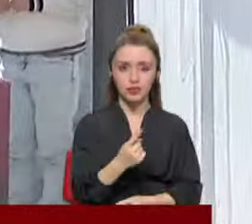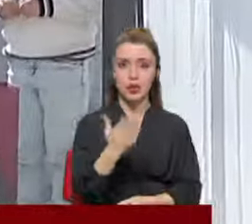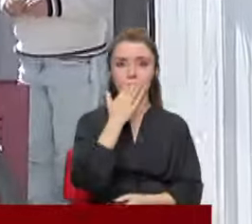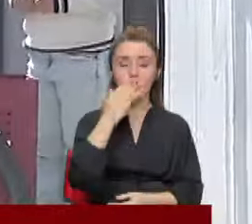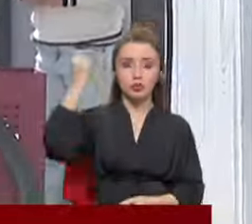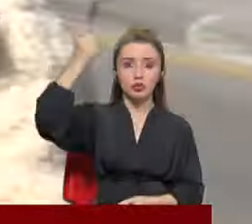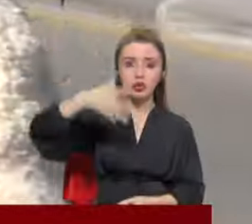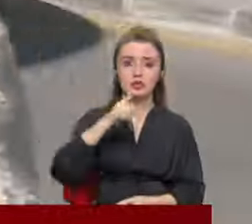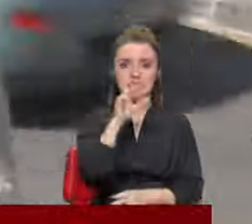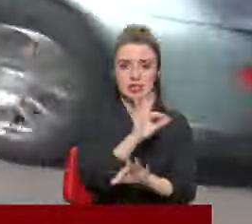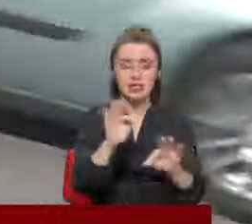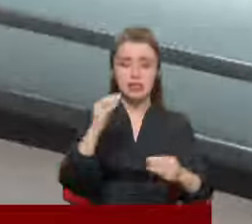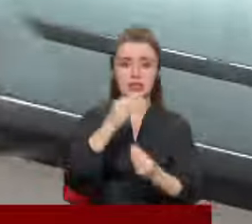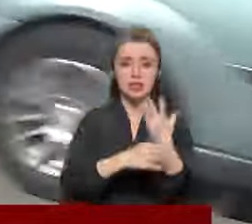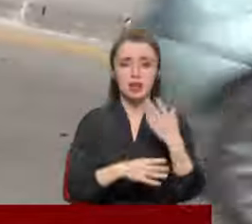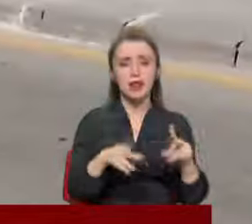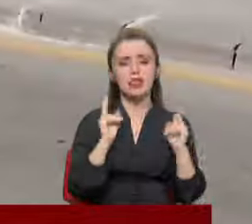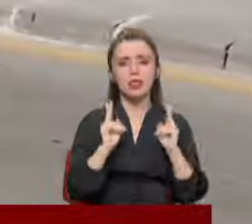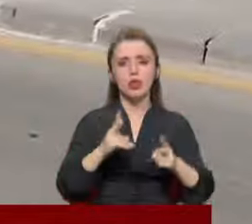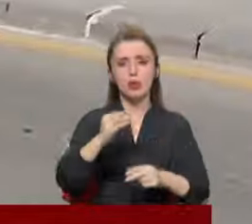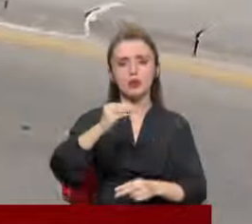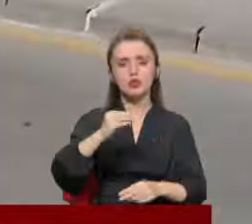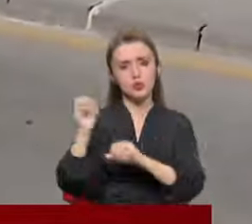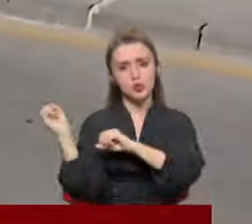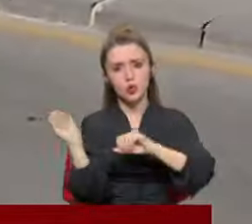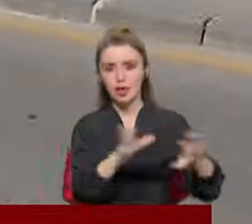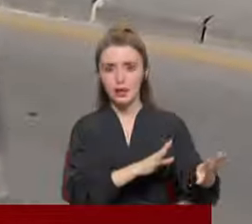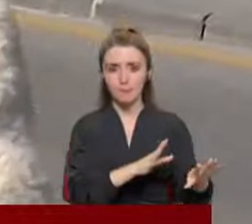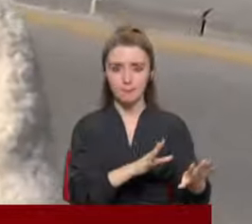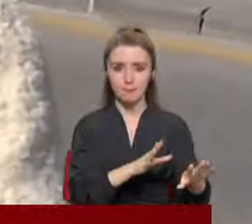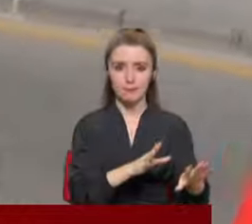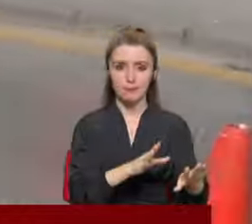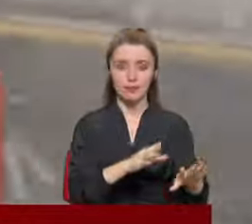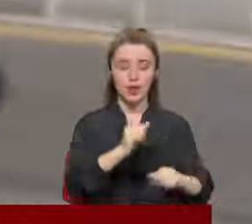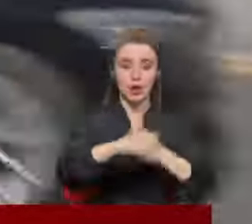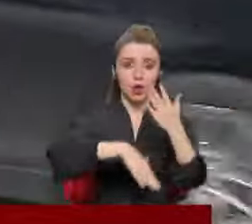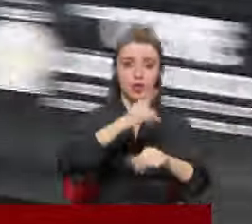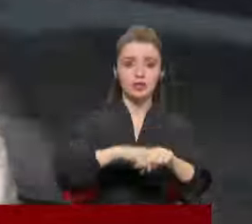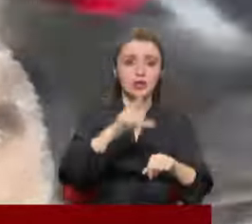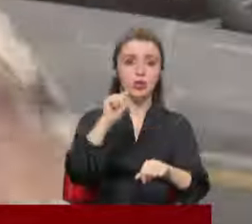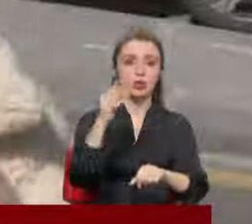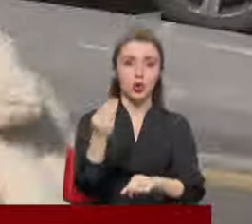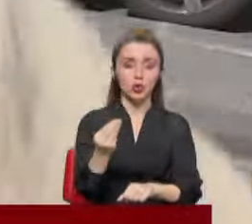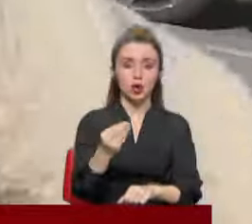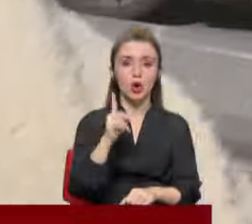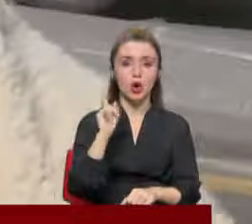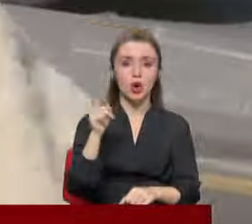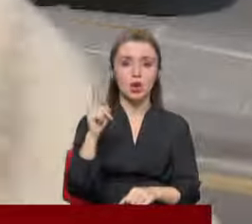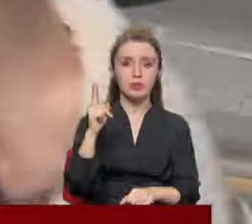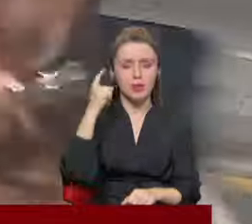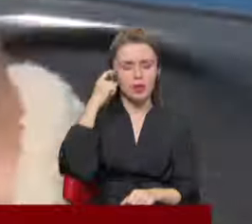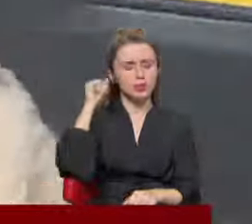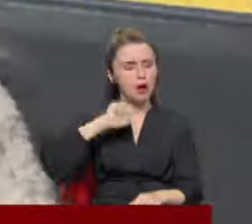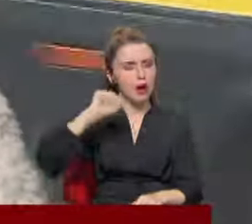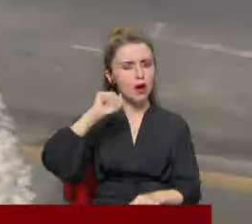okul yönetimi sessiz. Sabahleyin ben normal bir şekilde çocuğumu okula gönderdim. Olay saat 11'de oluyor. Öğretmenden başım çok